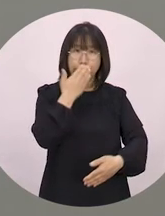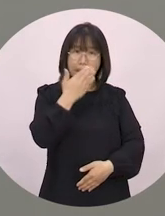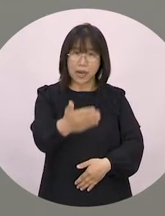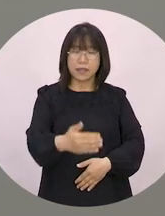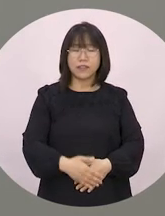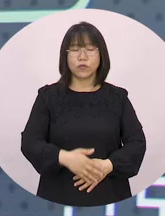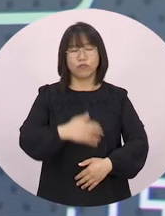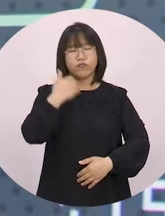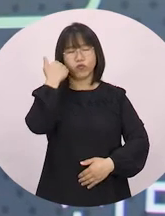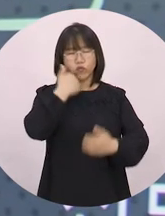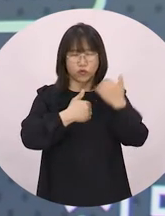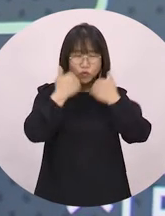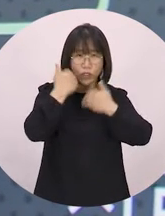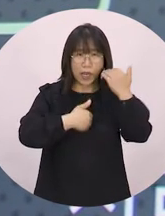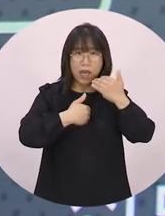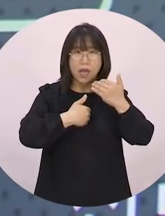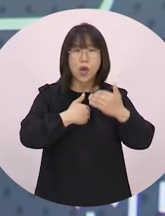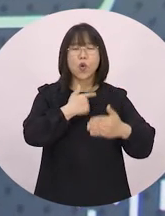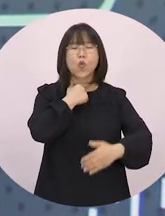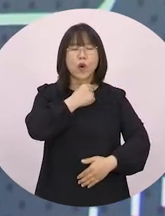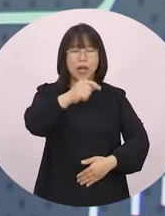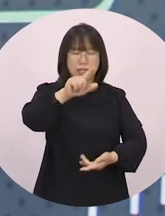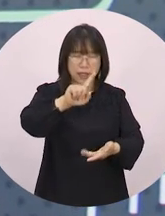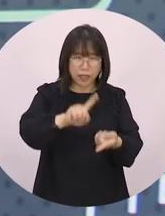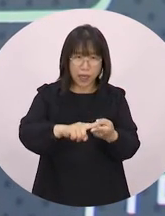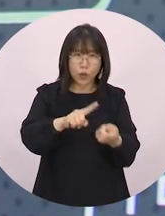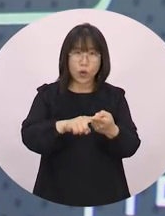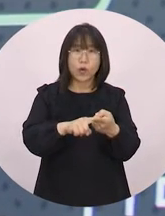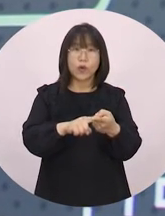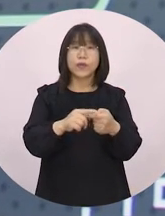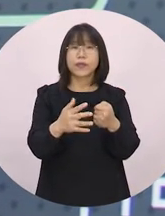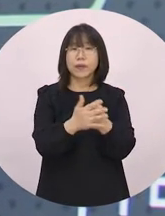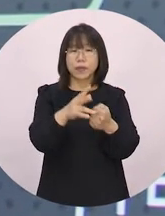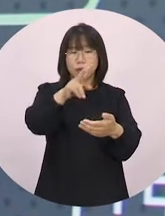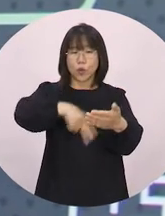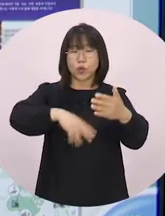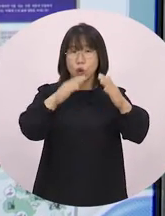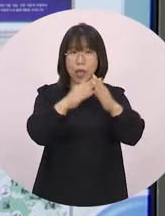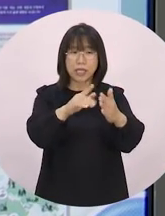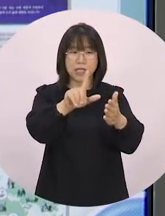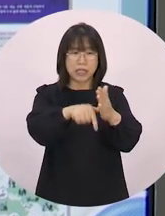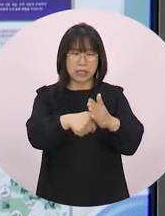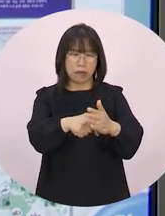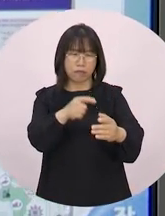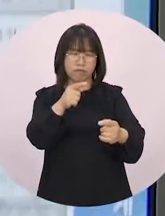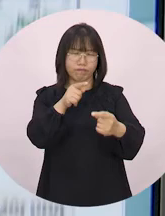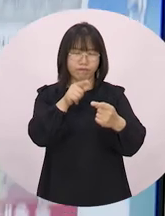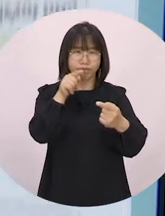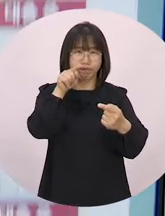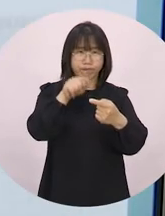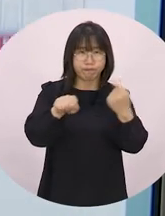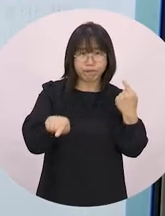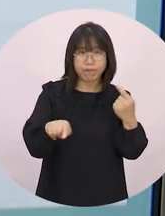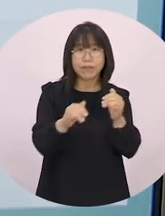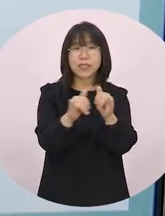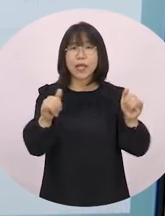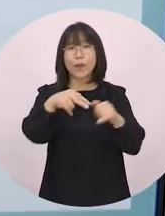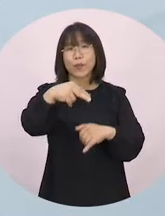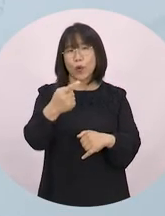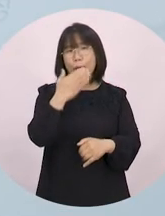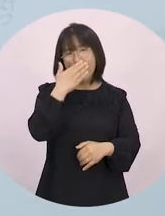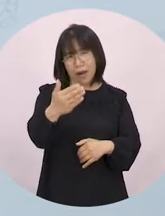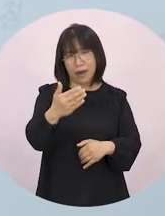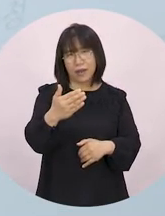시스템입니다. 누구나 원하는 시간에 이용할 수 있어 도서관에 직접 가기 힘든 구민들이 편리하게 이용할 수 있고